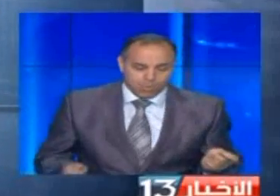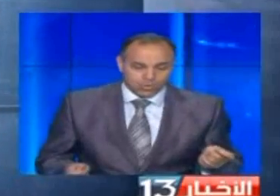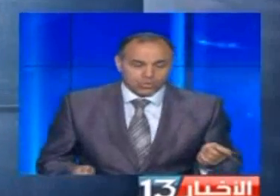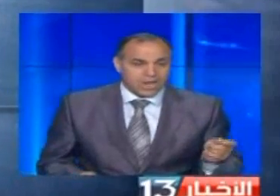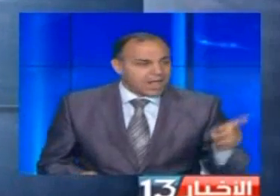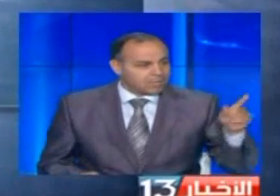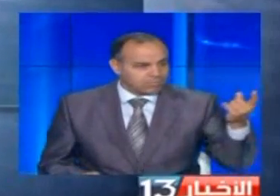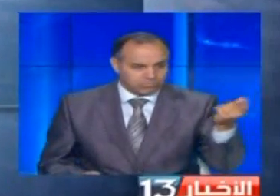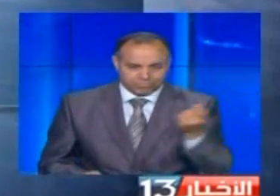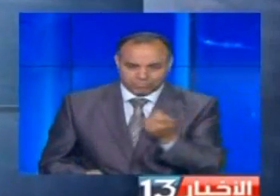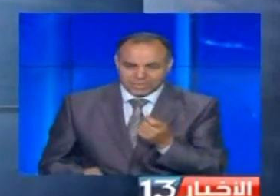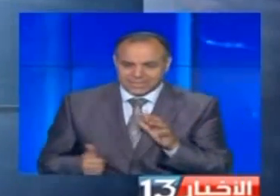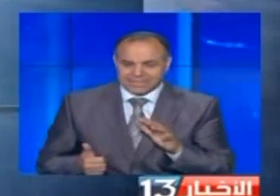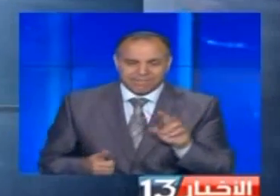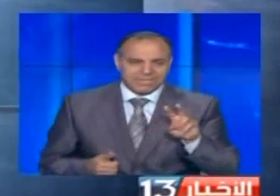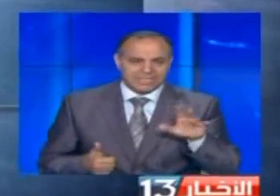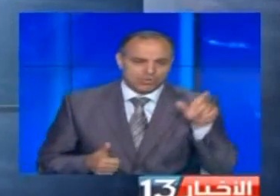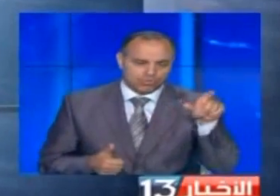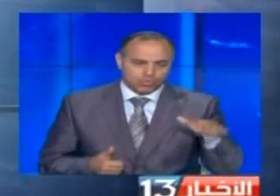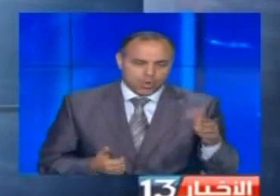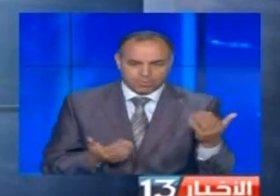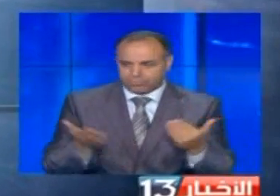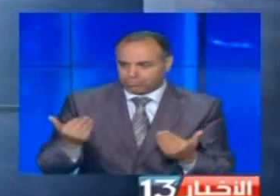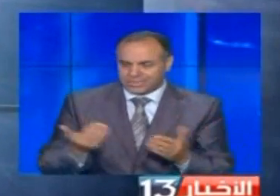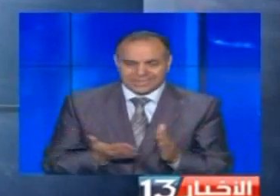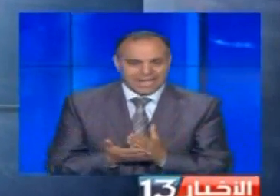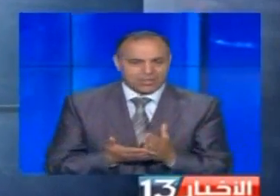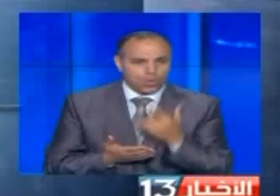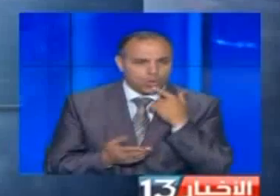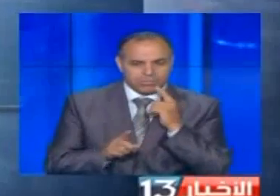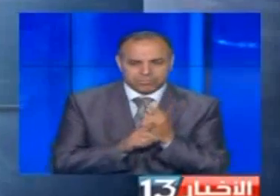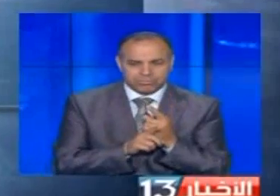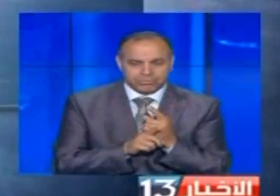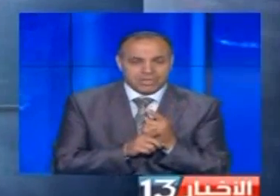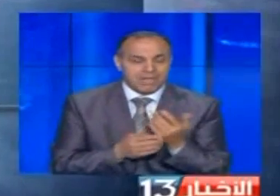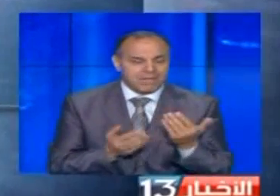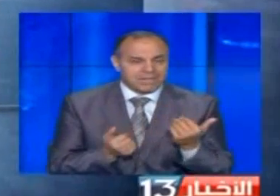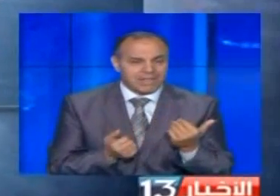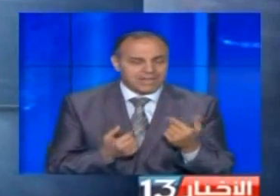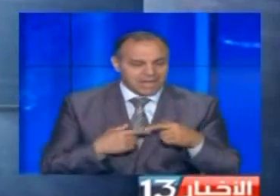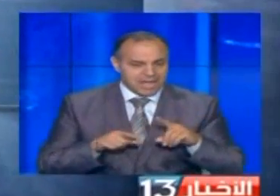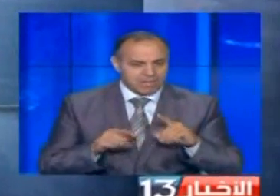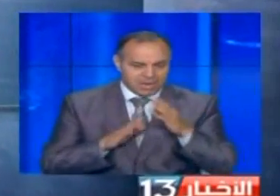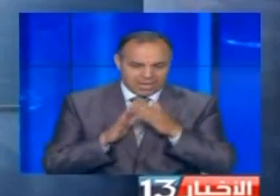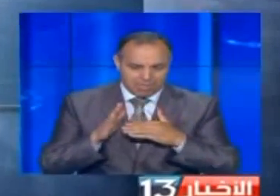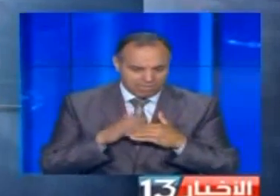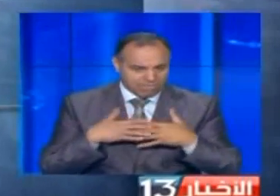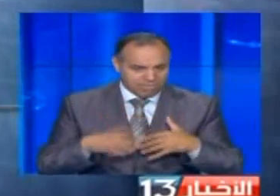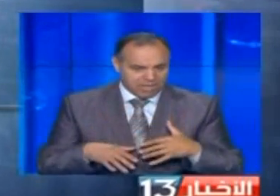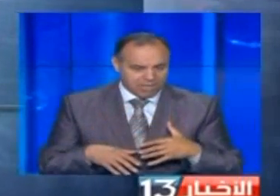نبيل معلول الدعوة ل26 لاعبا استعدادا لهذا اللقاء في انتظار الإعلان عن القائمة النهائية